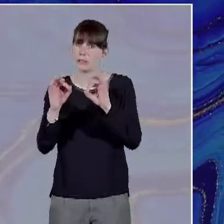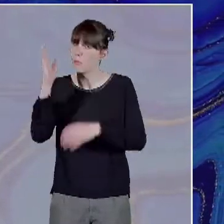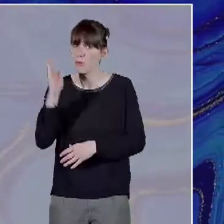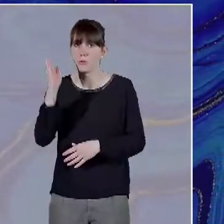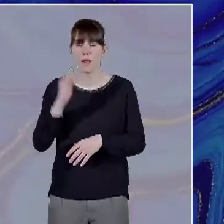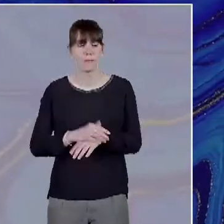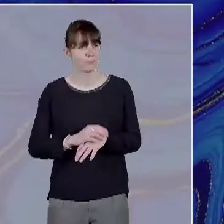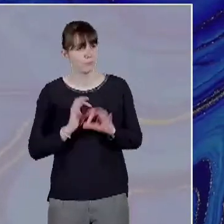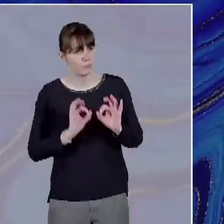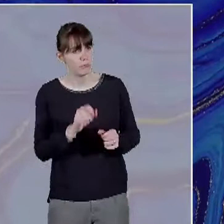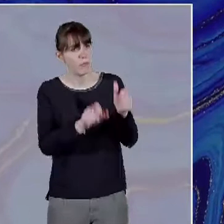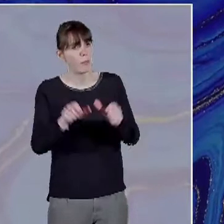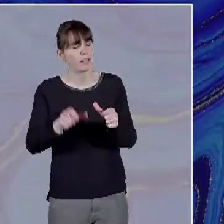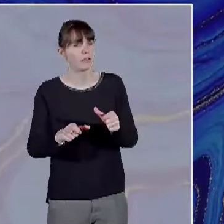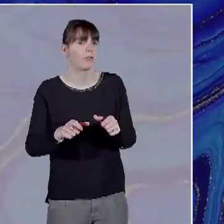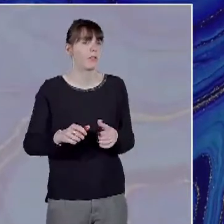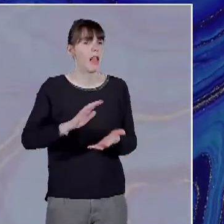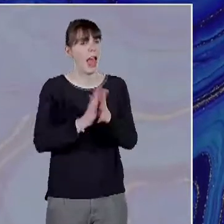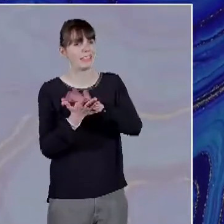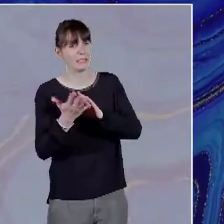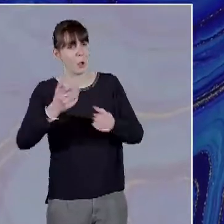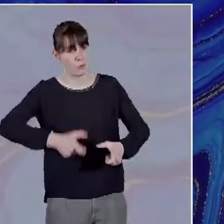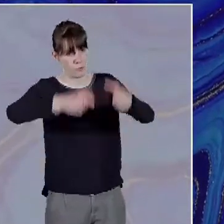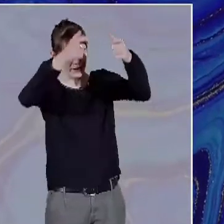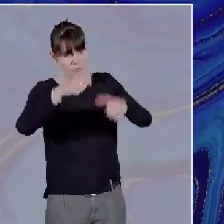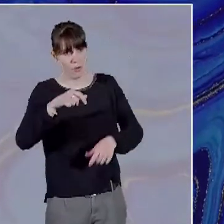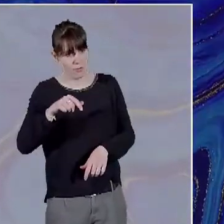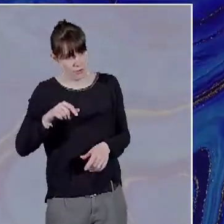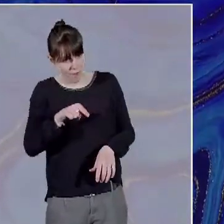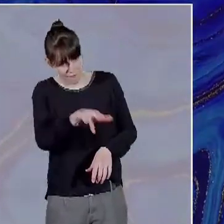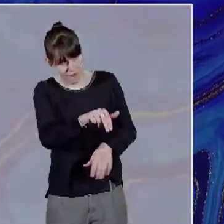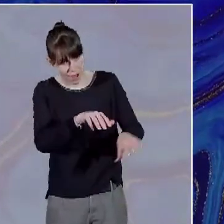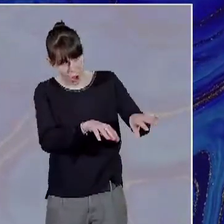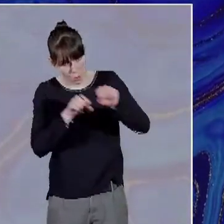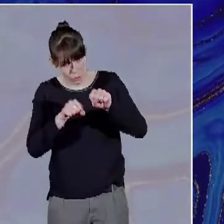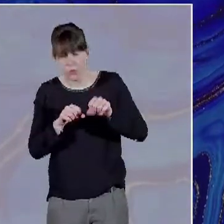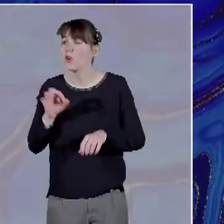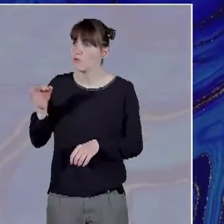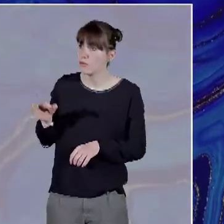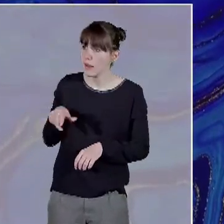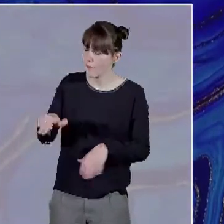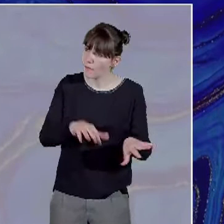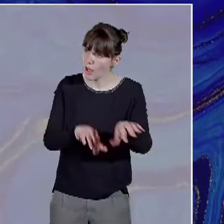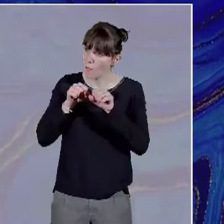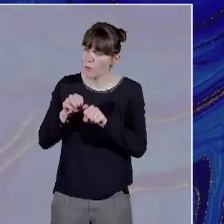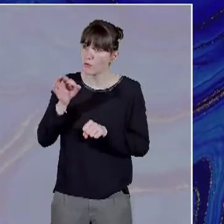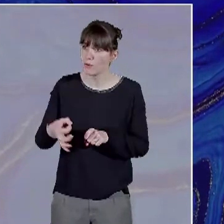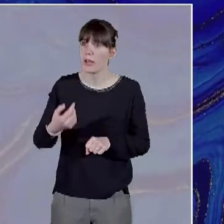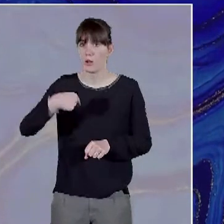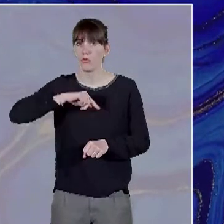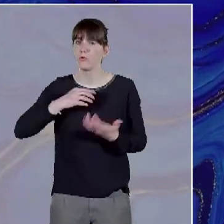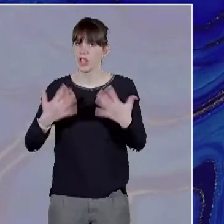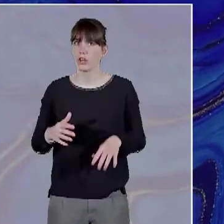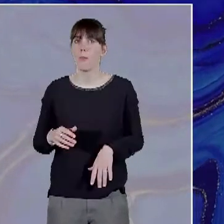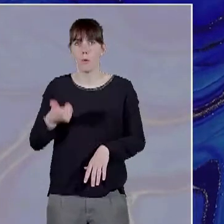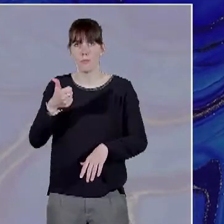bâtiment, vous n'allez pas les faire travailler sur vos chantiers, justement? Ben si, on va les faire travailler. Et nous, on va maintenir notre niveau d'investissement, mais ce qui est déjà une gageure. Mais le